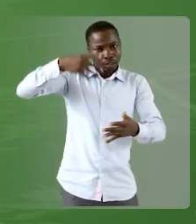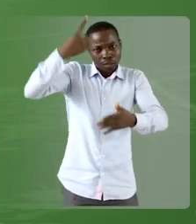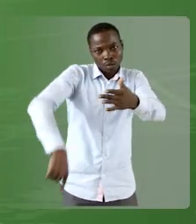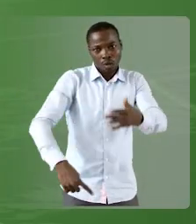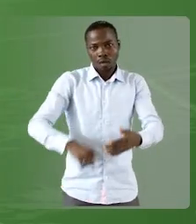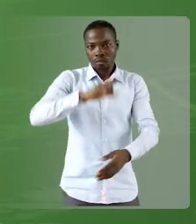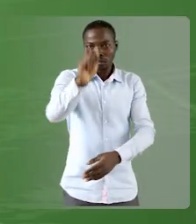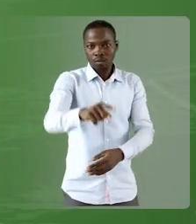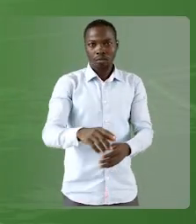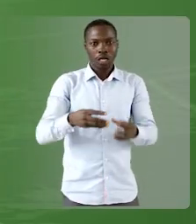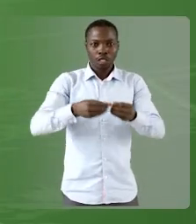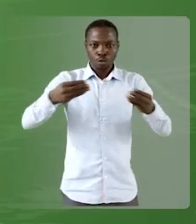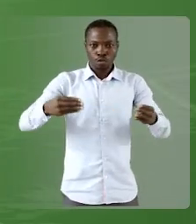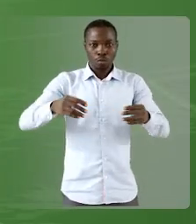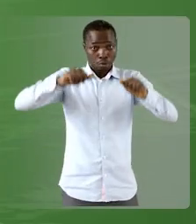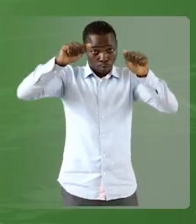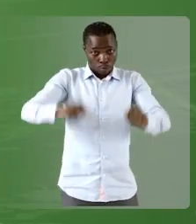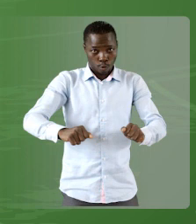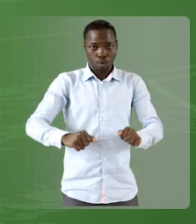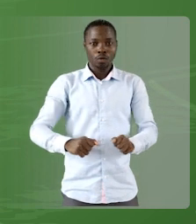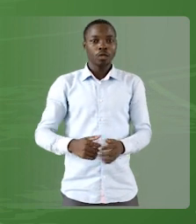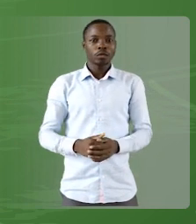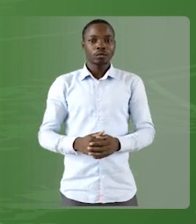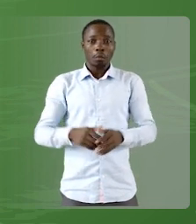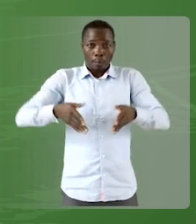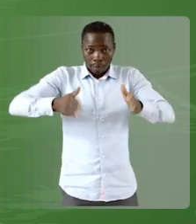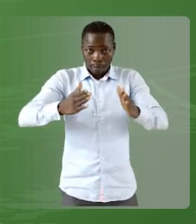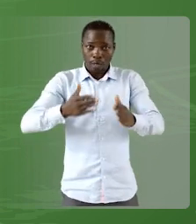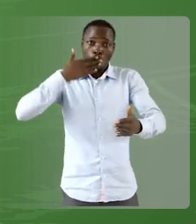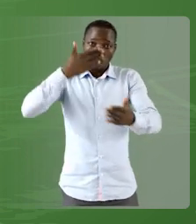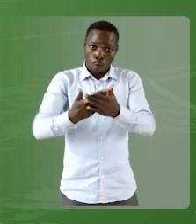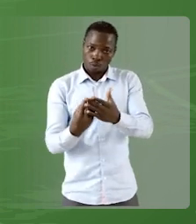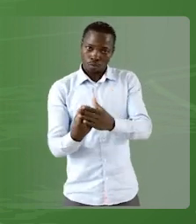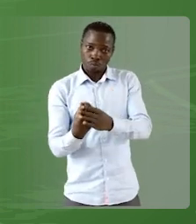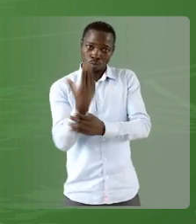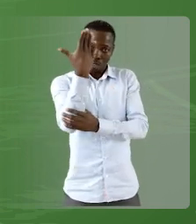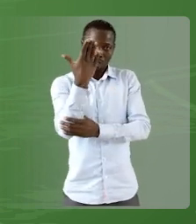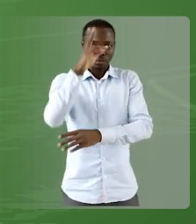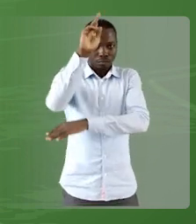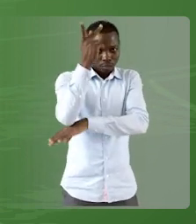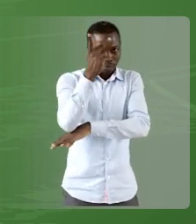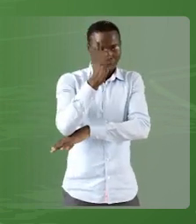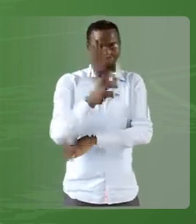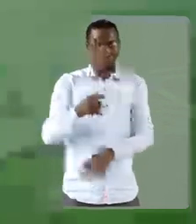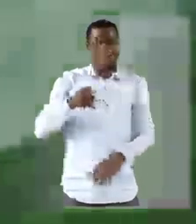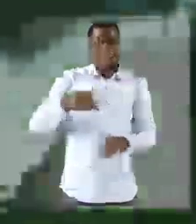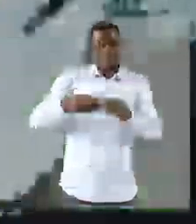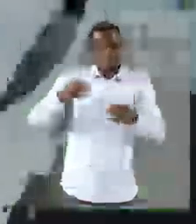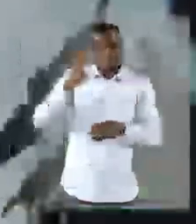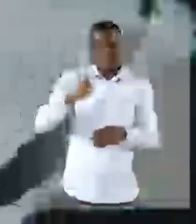est un sol capable d'assurer le développement normal d'une plante. Il est perméable à